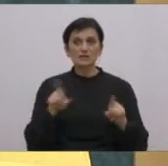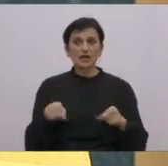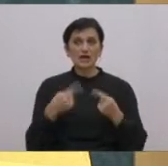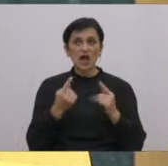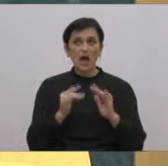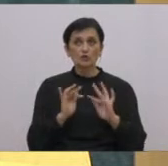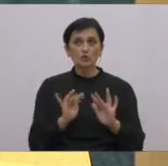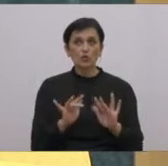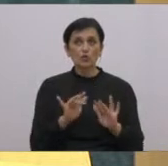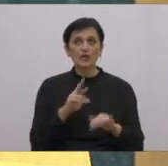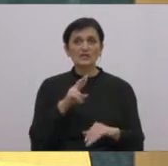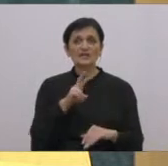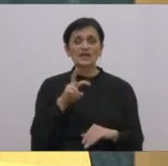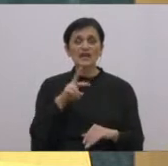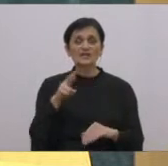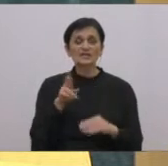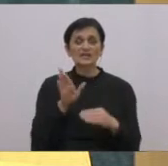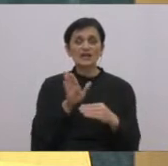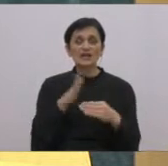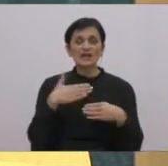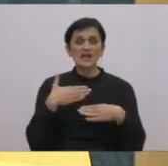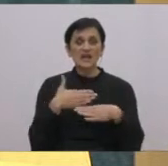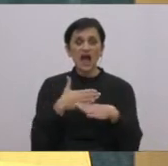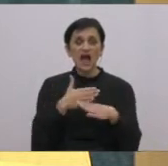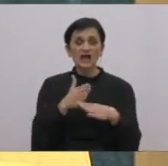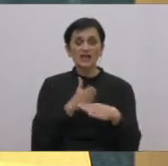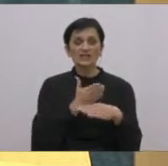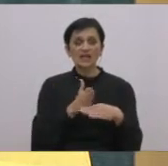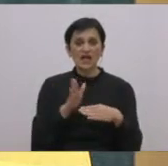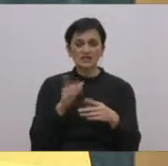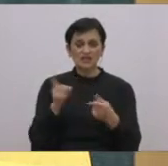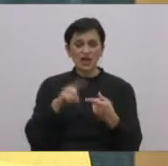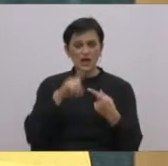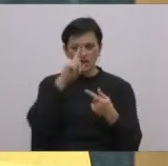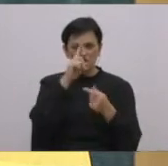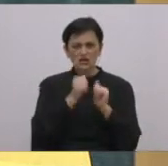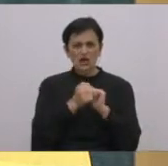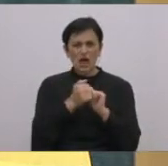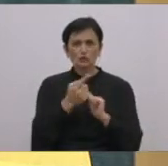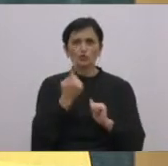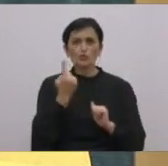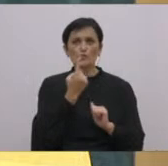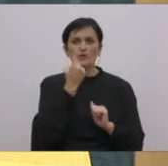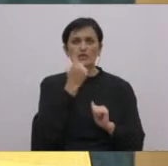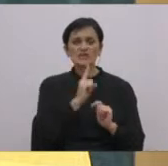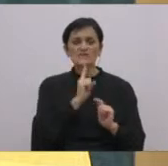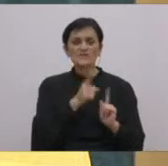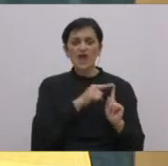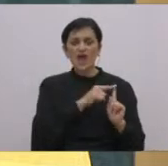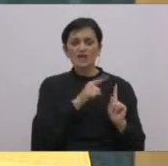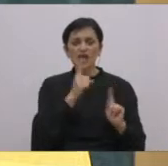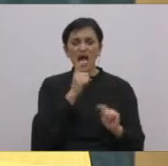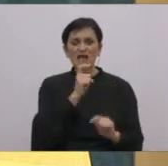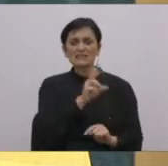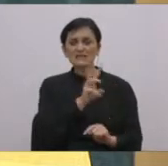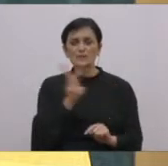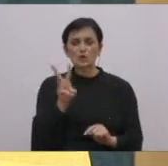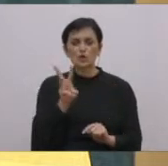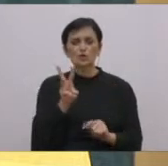განხორციელდა დღგ-ს განაწილებასთან დაკავშირებით თქვენ გახსოვთ რომ ჯერ კიდევ პირველ წელს 100 მილიონით